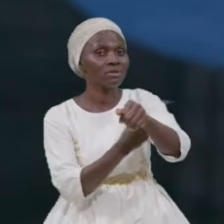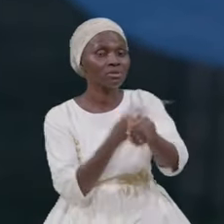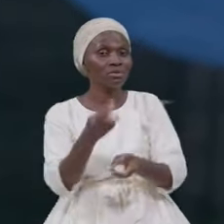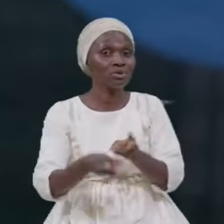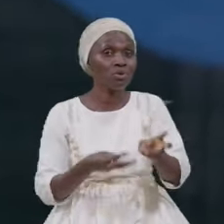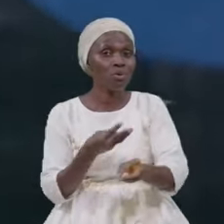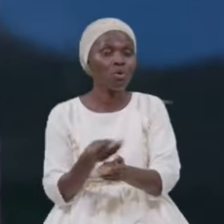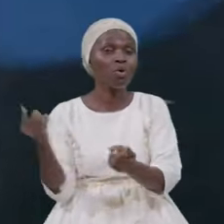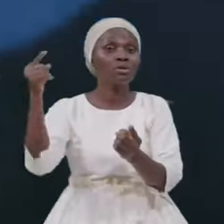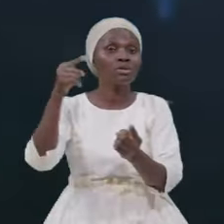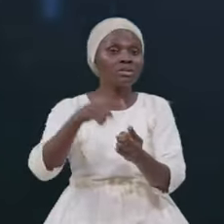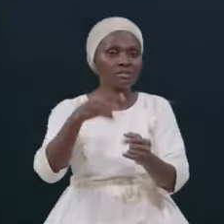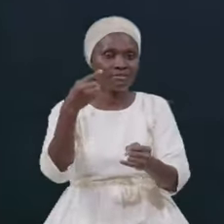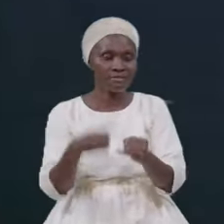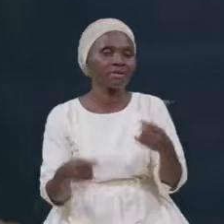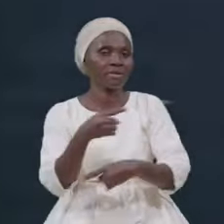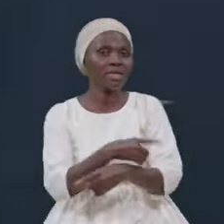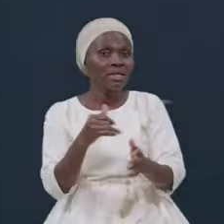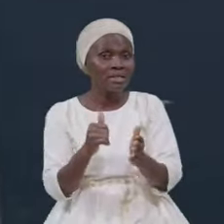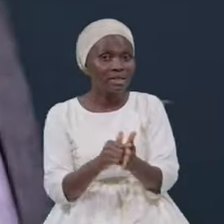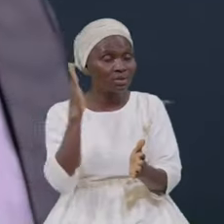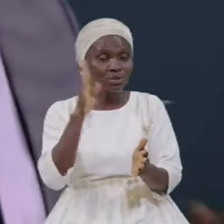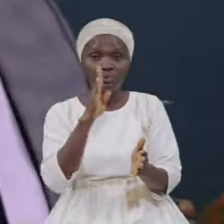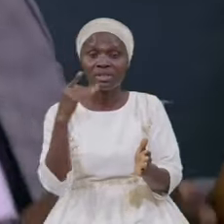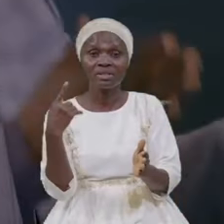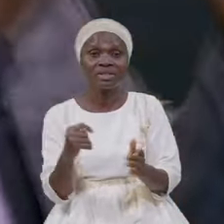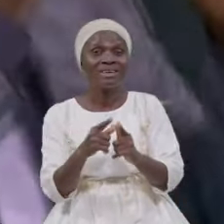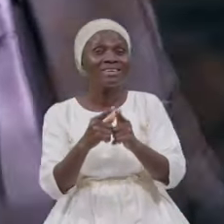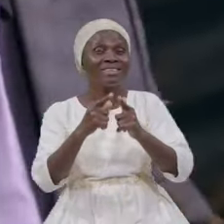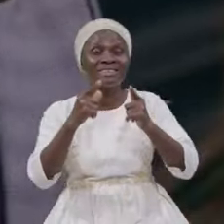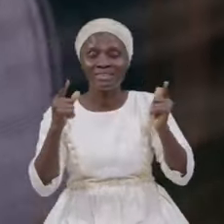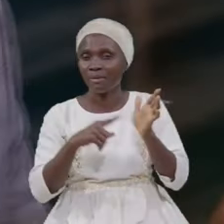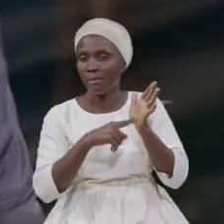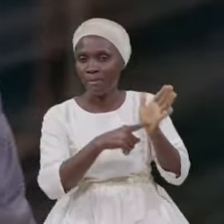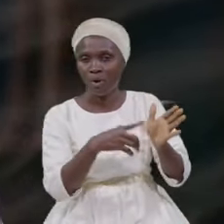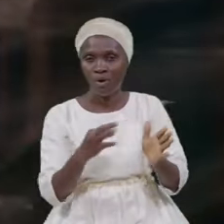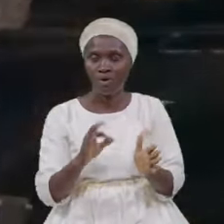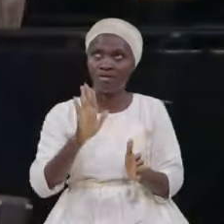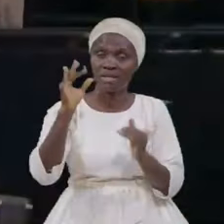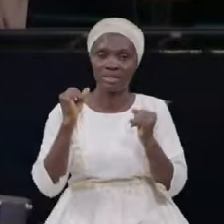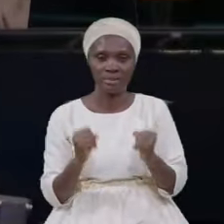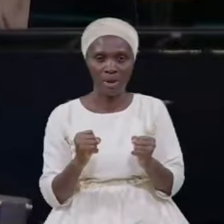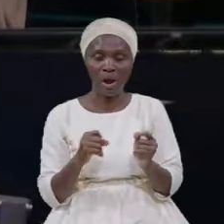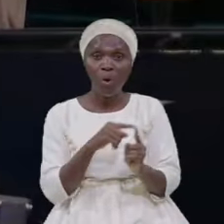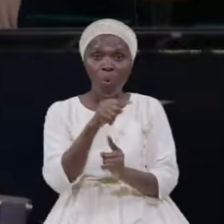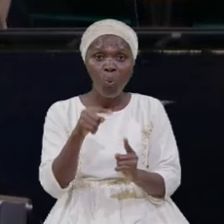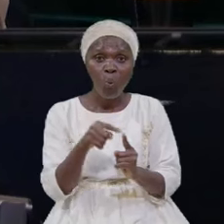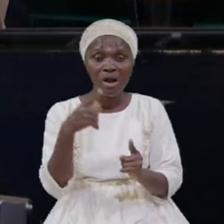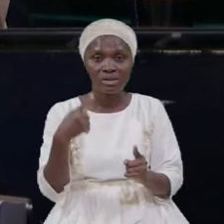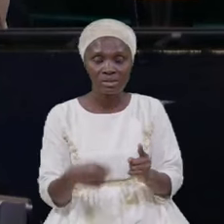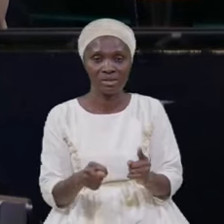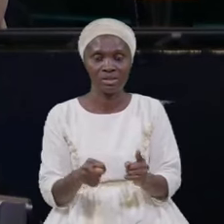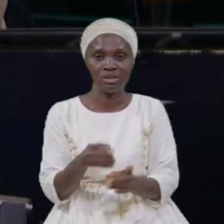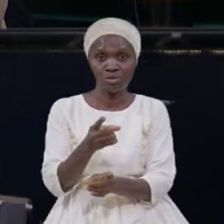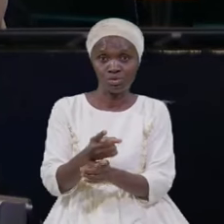la grande manifestation du jour de sa puissance. Quand le juste et l'injuste